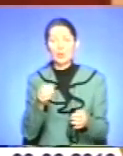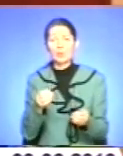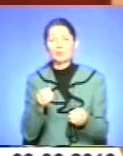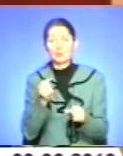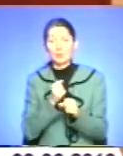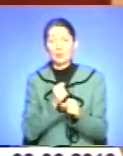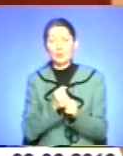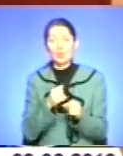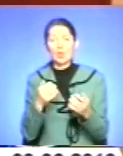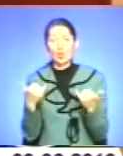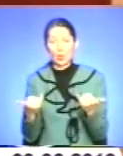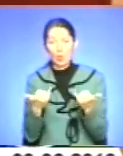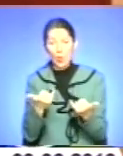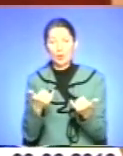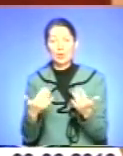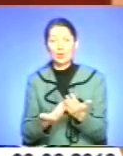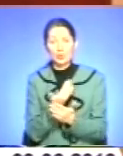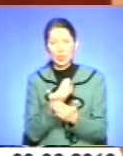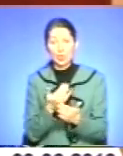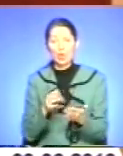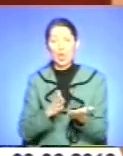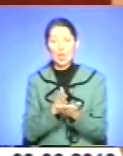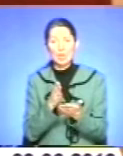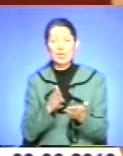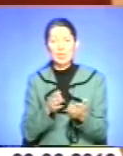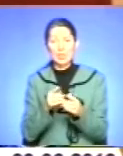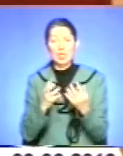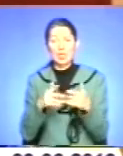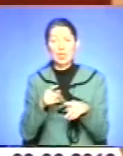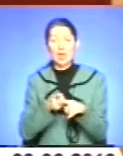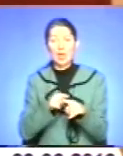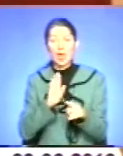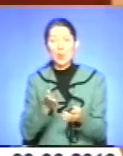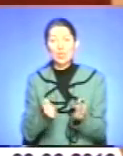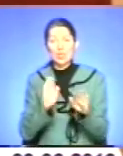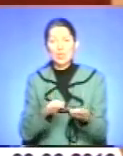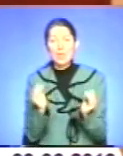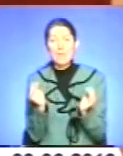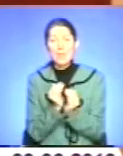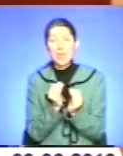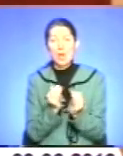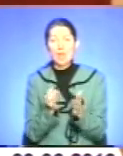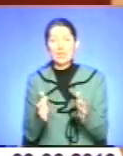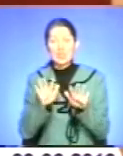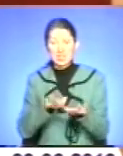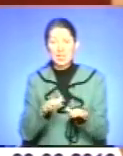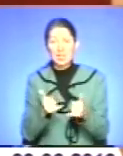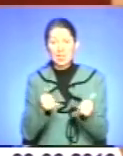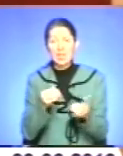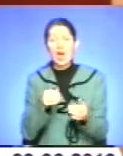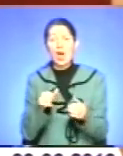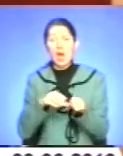потребу міста. Це йде мова про станцію глибокого сортування, яка практично буде залишати мінімальні залишки для захоронення, і давати